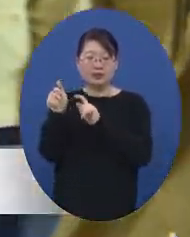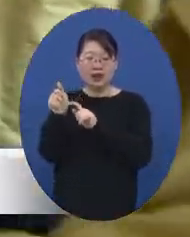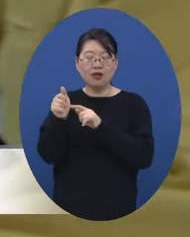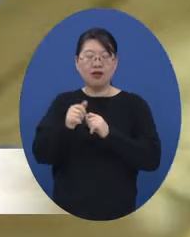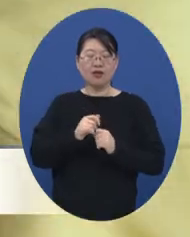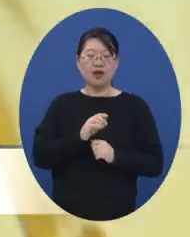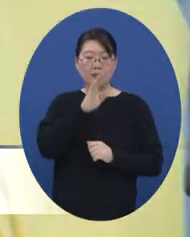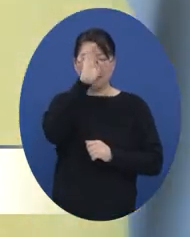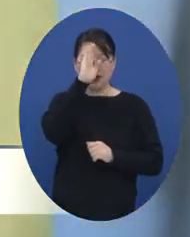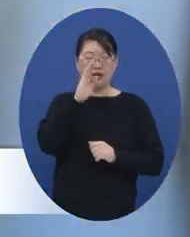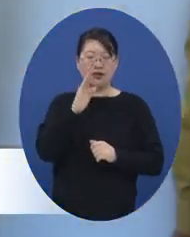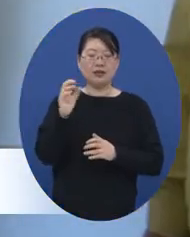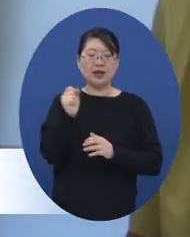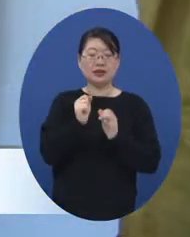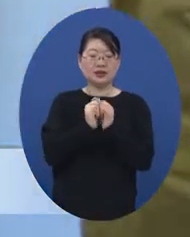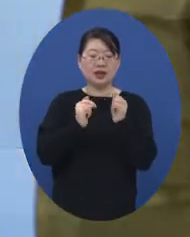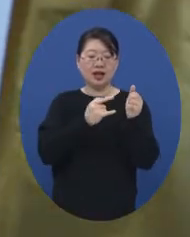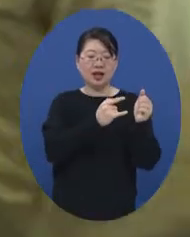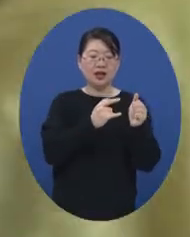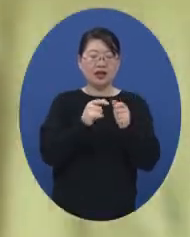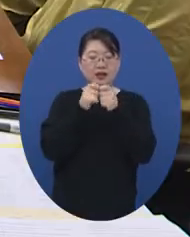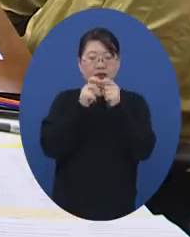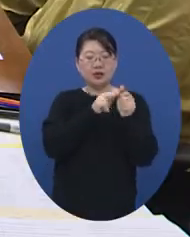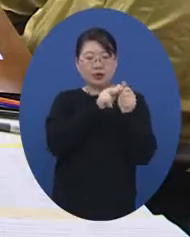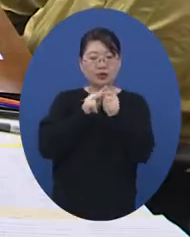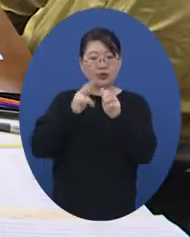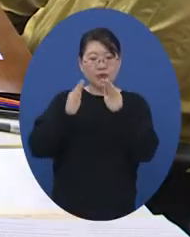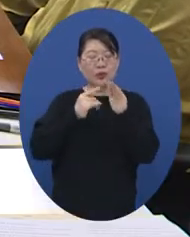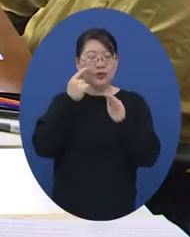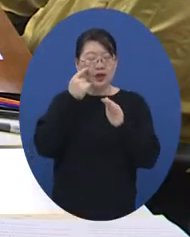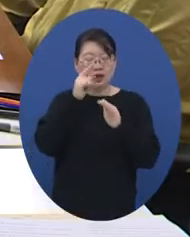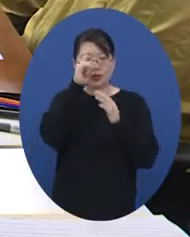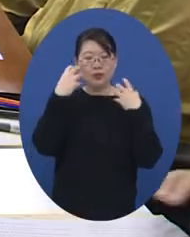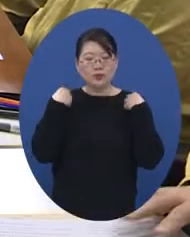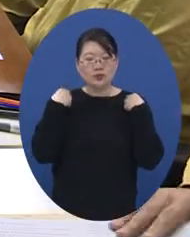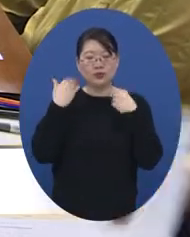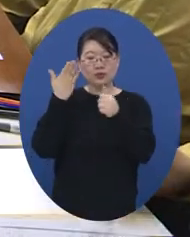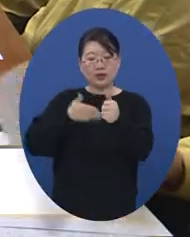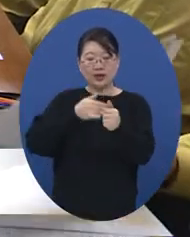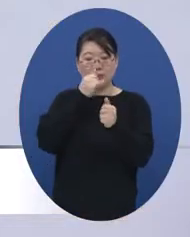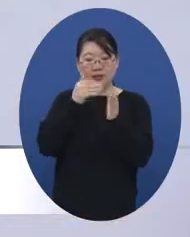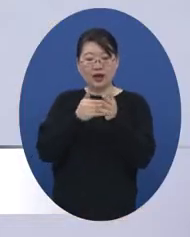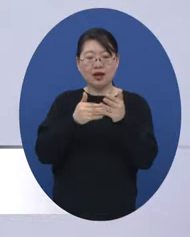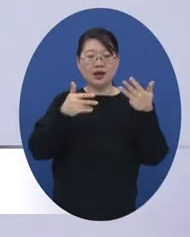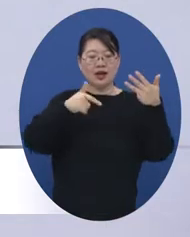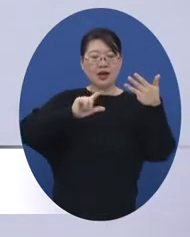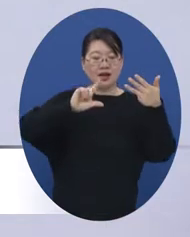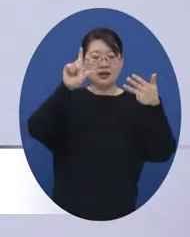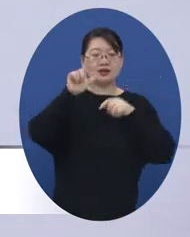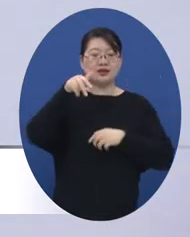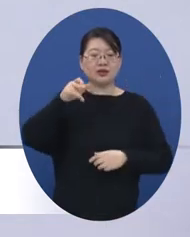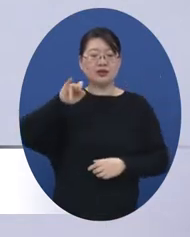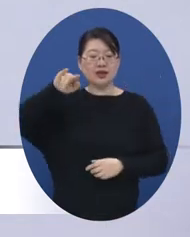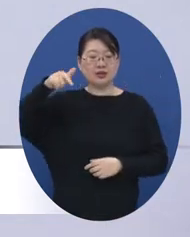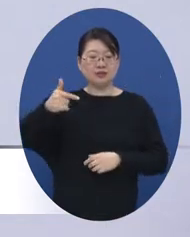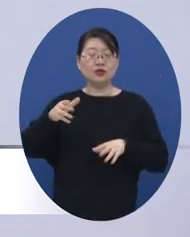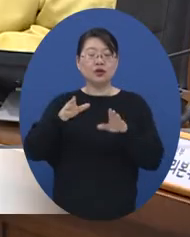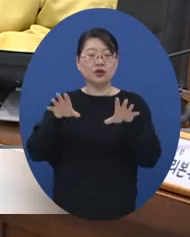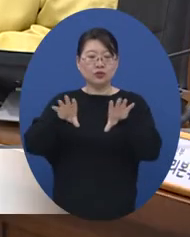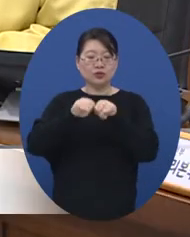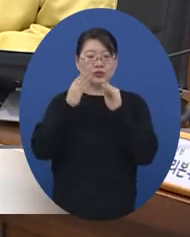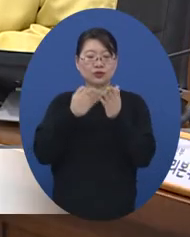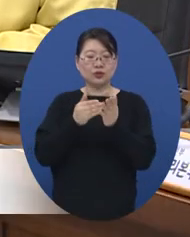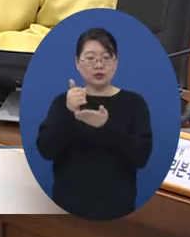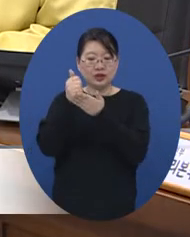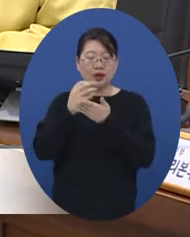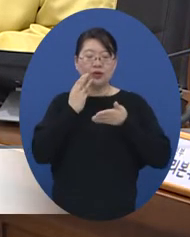세부 정보 공개를 정부에 제안했습니다. 8일 정세균 국무총리가 경기도를 방문해 감염증 현황과